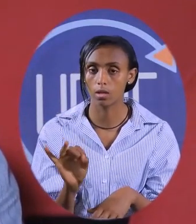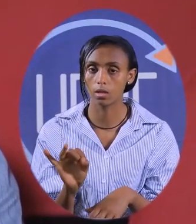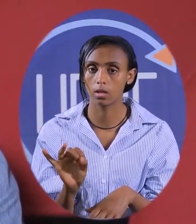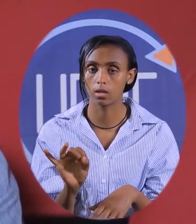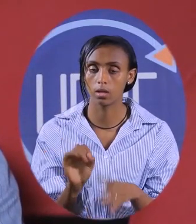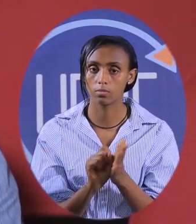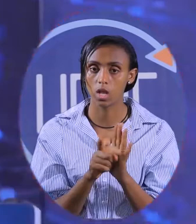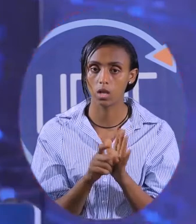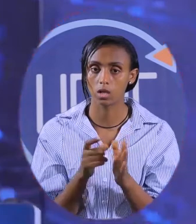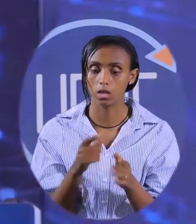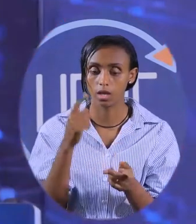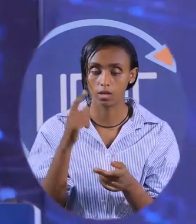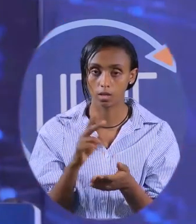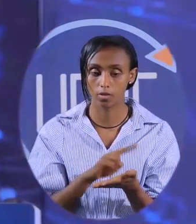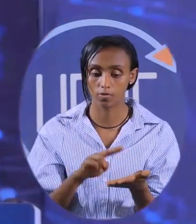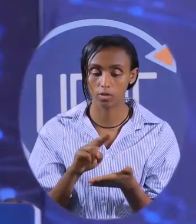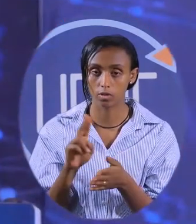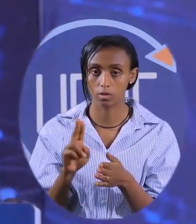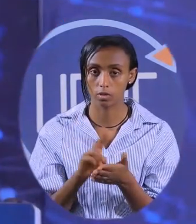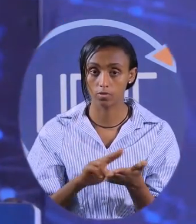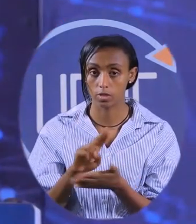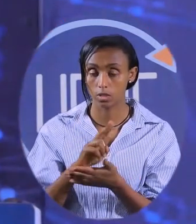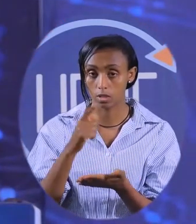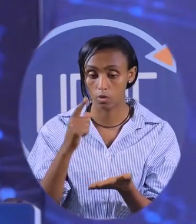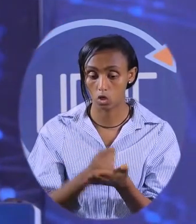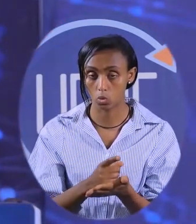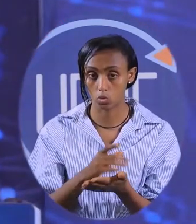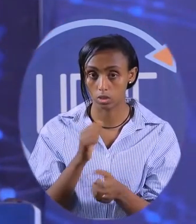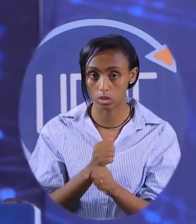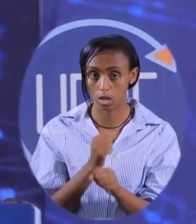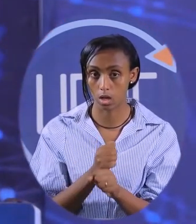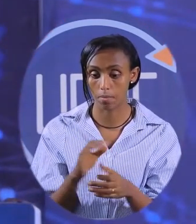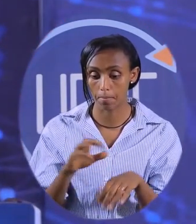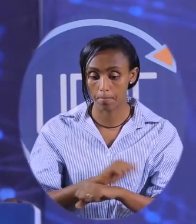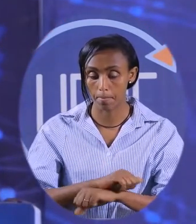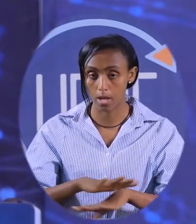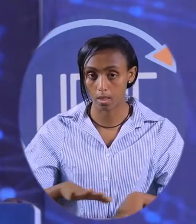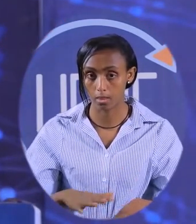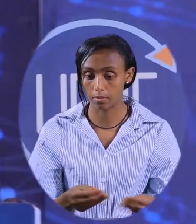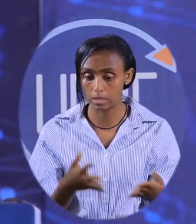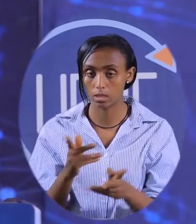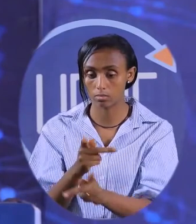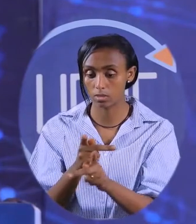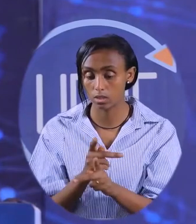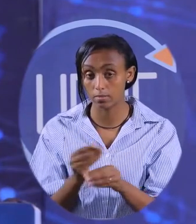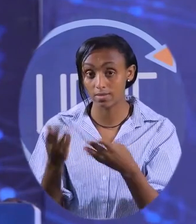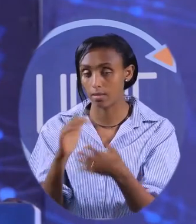ለምሳሌ ከዩኒቨርሲቲ ላይ ተመረቁ ሥርዓተ ወጣቶች መሬት መስጠት አይደለም፣ ብድር መስጠት አይደለም።